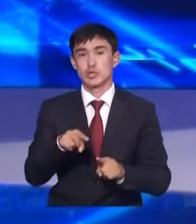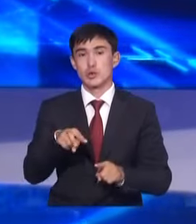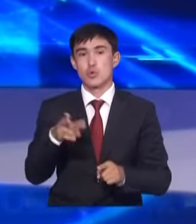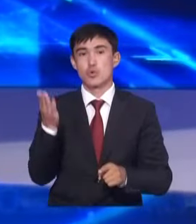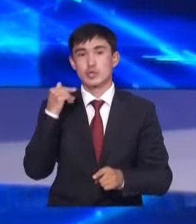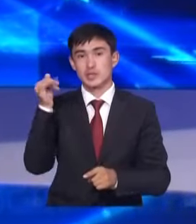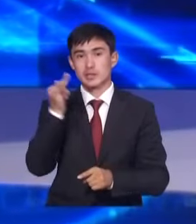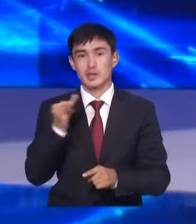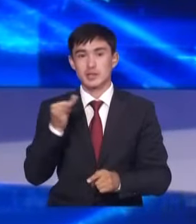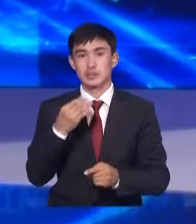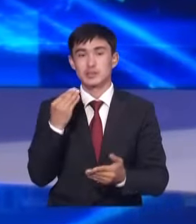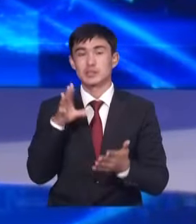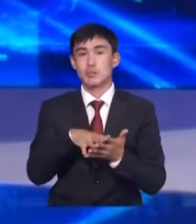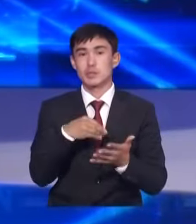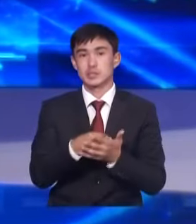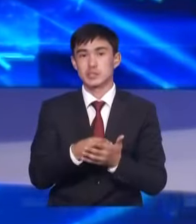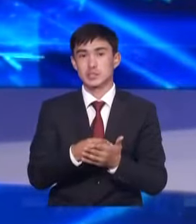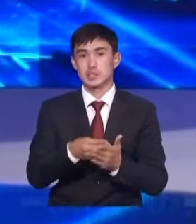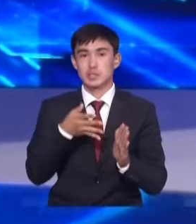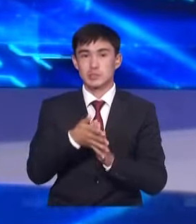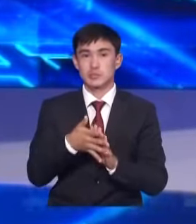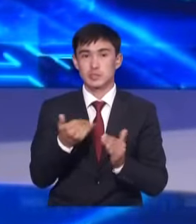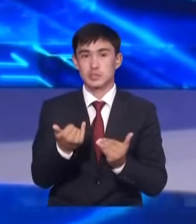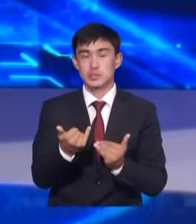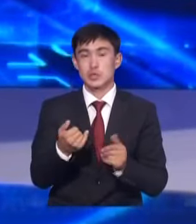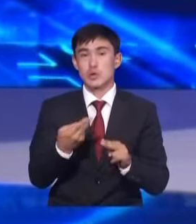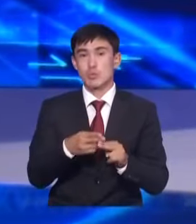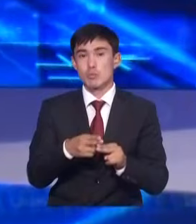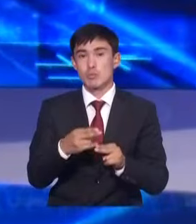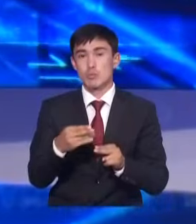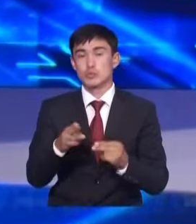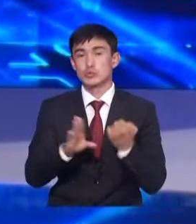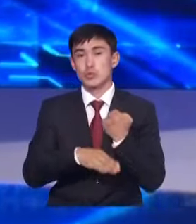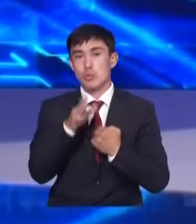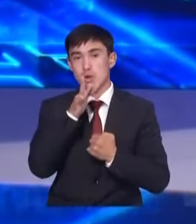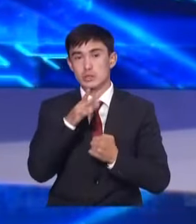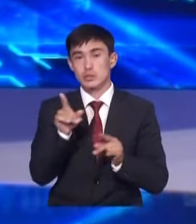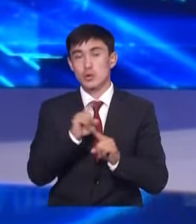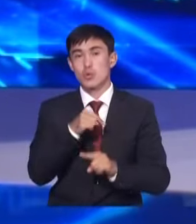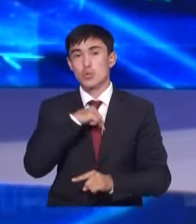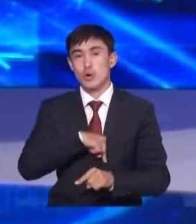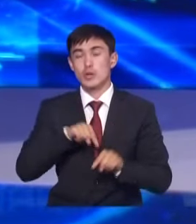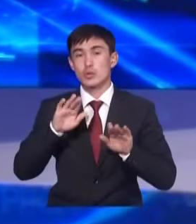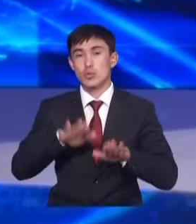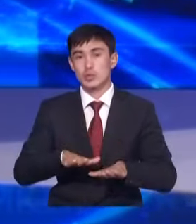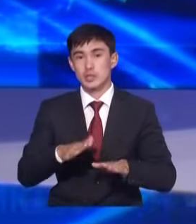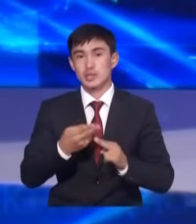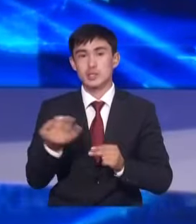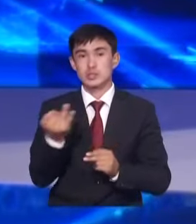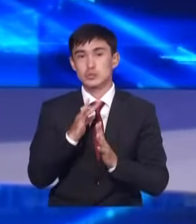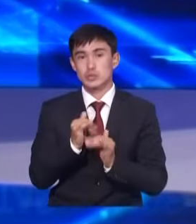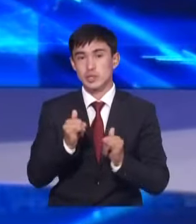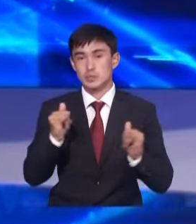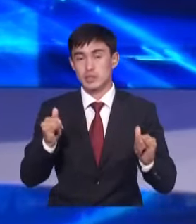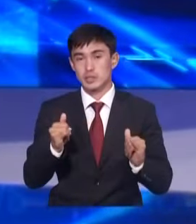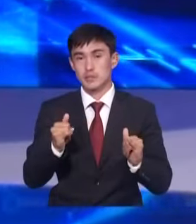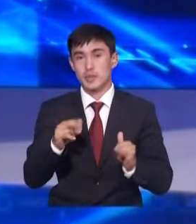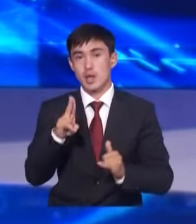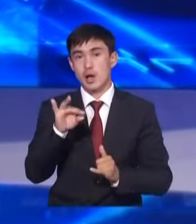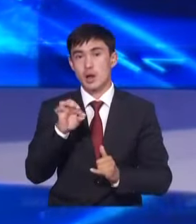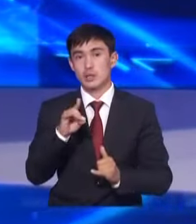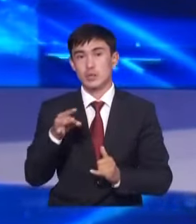мұражай өткен тарихтың таңбасы, танымдық белгісі. Содан да болар, соңғы уақытта рухани орындарға деген қызығушылық артып келеді.